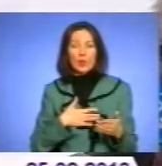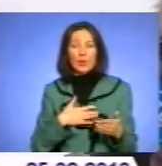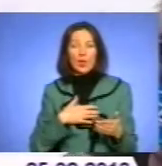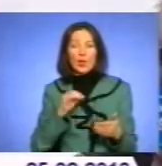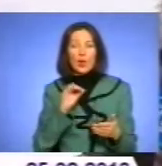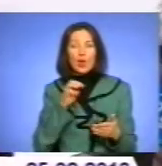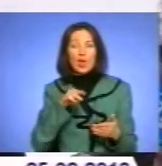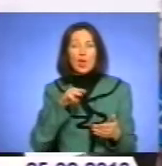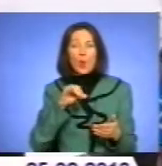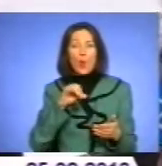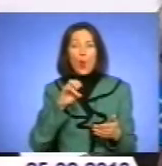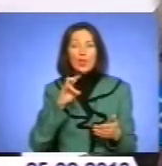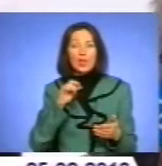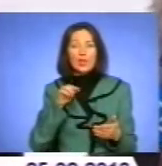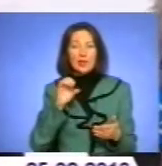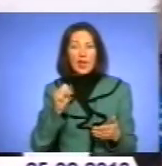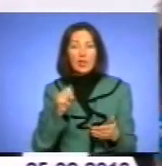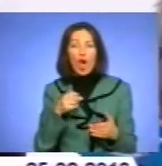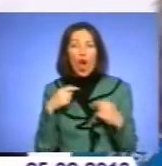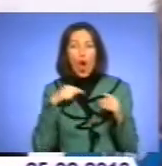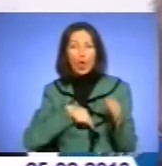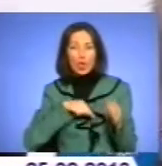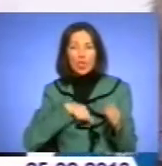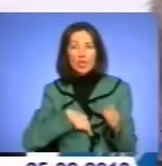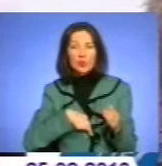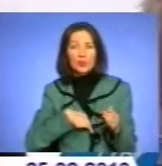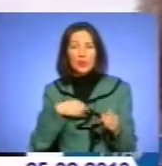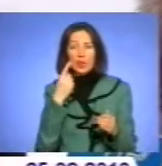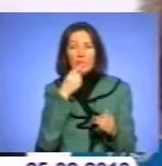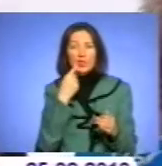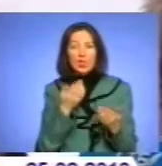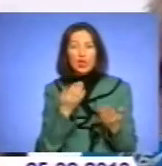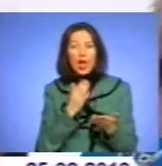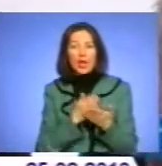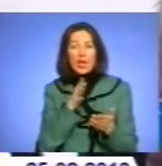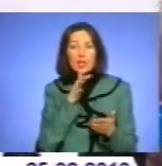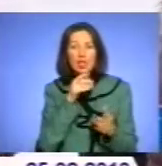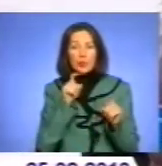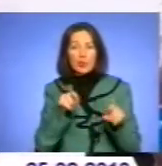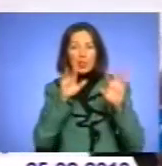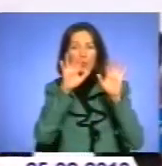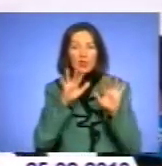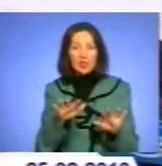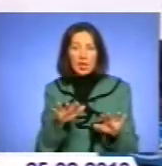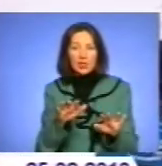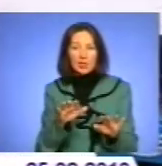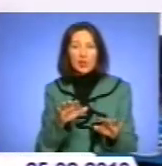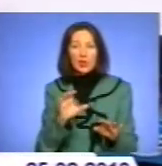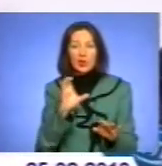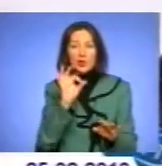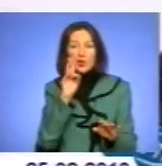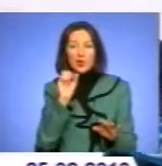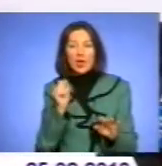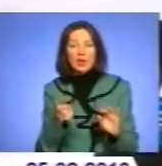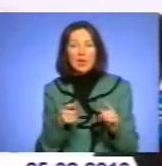імунітету, організму. І так. Власне, якщо є час посидіти в інтернеті, в соціальних мережах, що ви обираєте? Піти